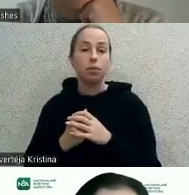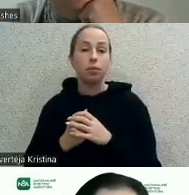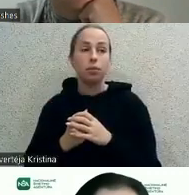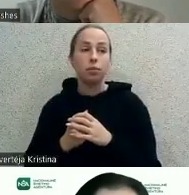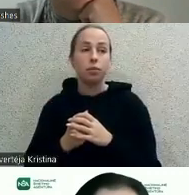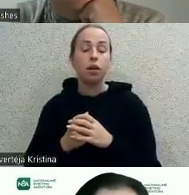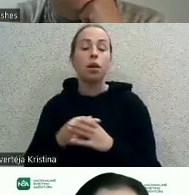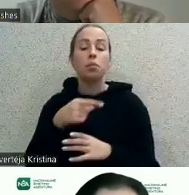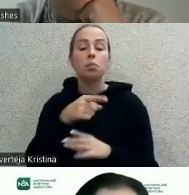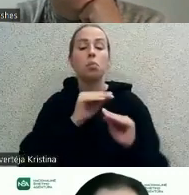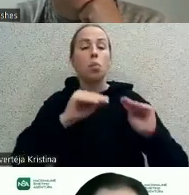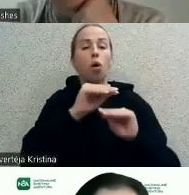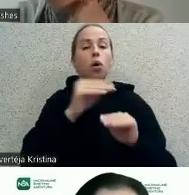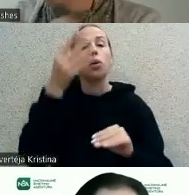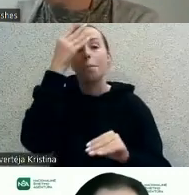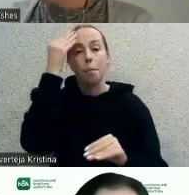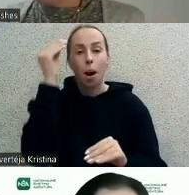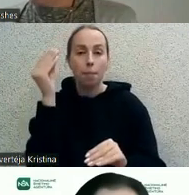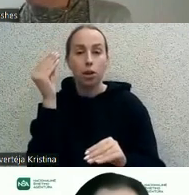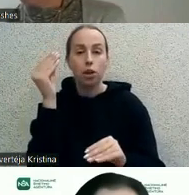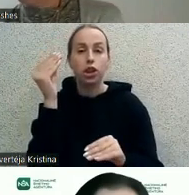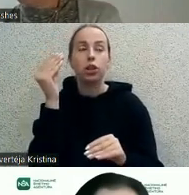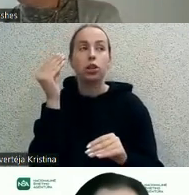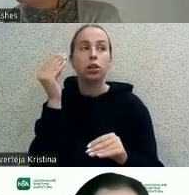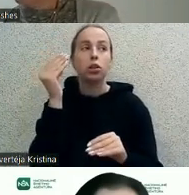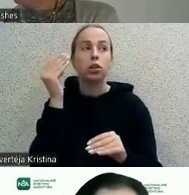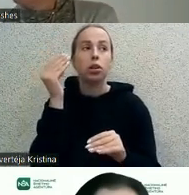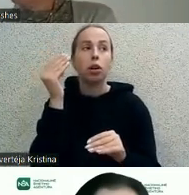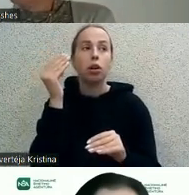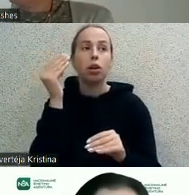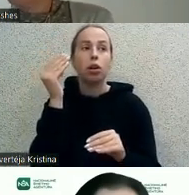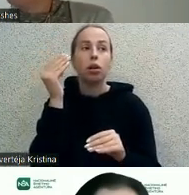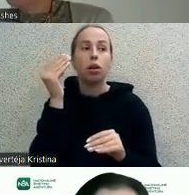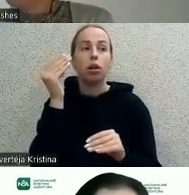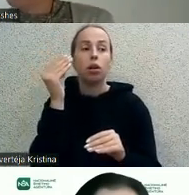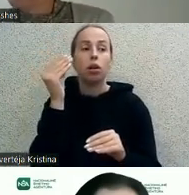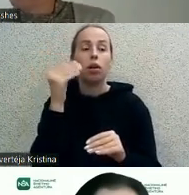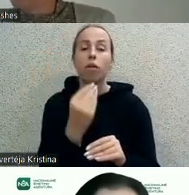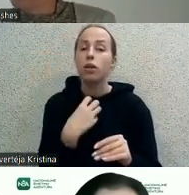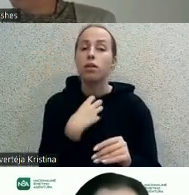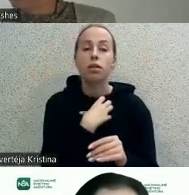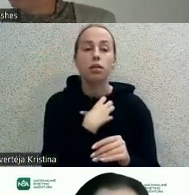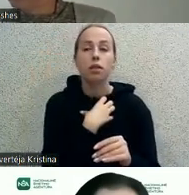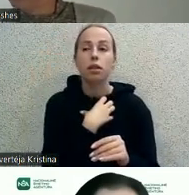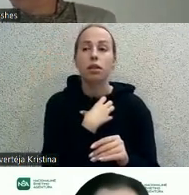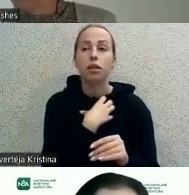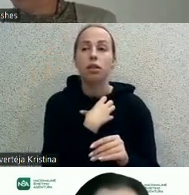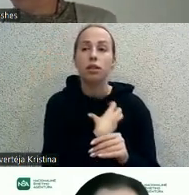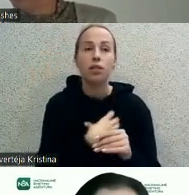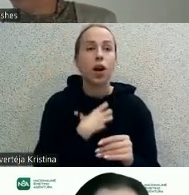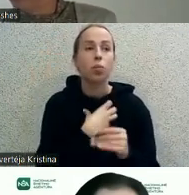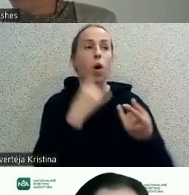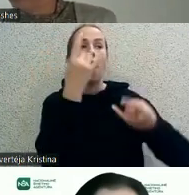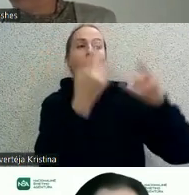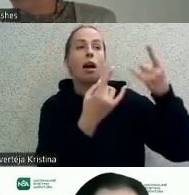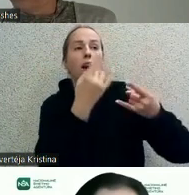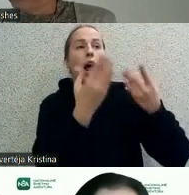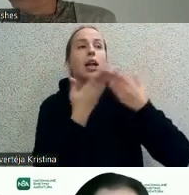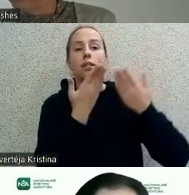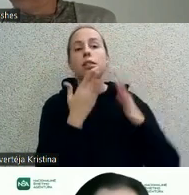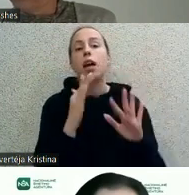pamiršta kažkaip tai reikšmę to, kad kaip svarbu yra pateikti skaitimą ekrane, kartais